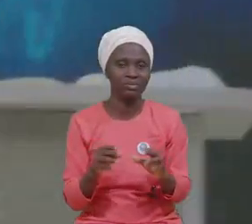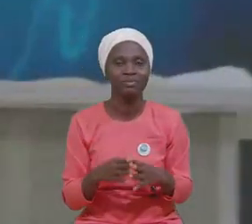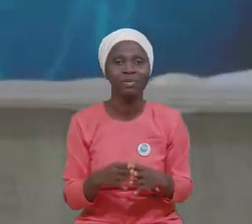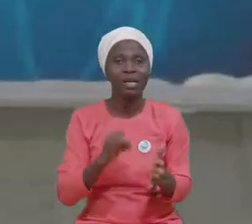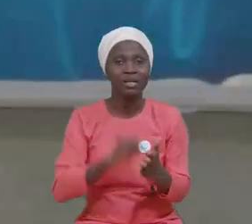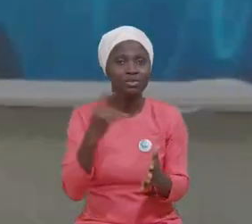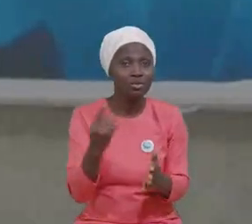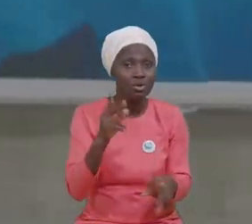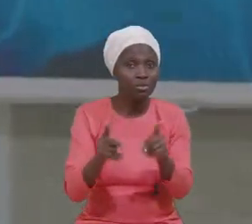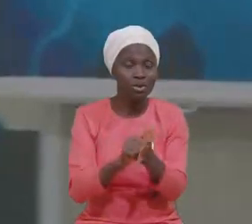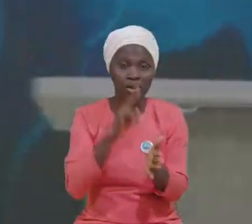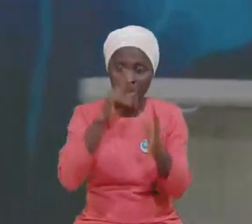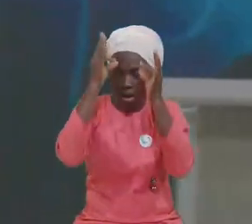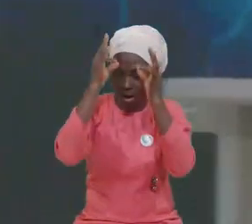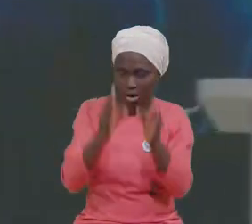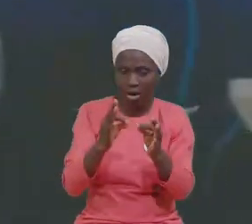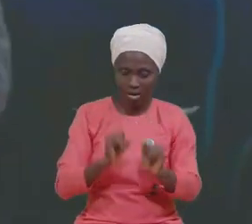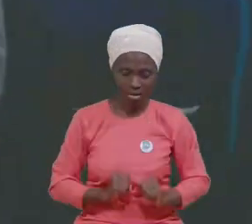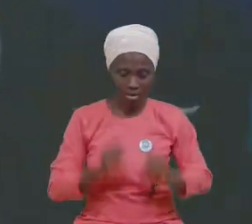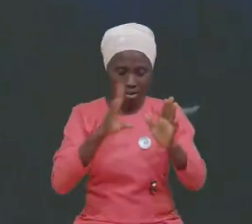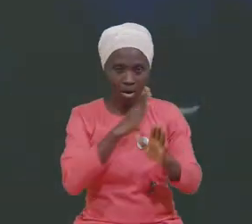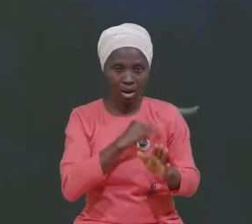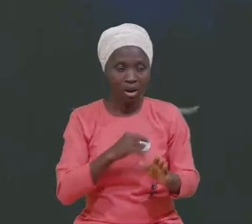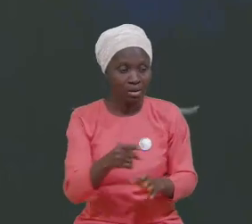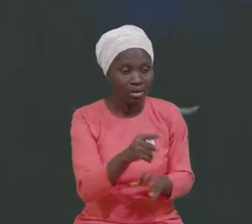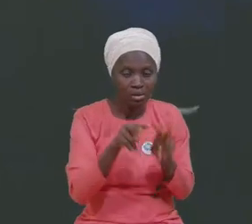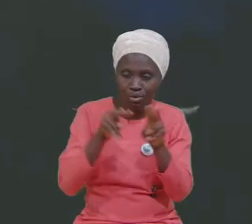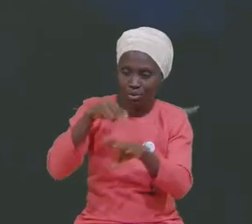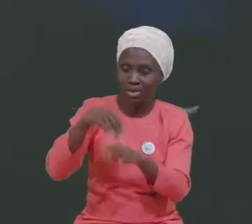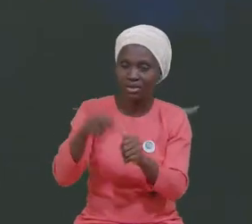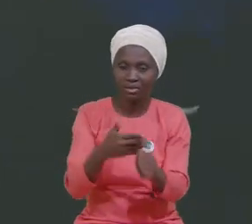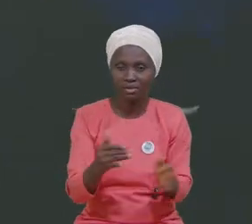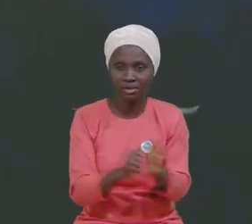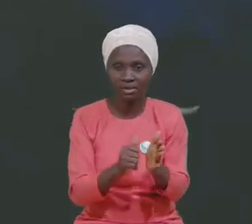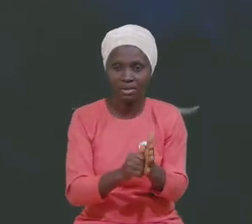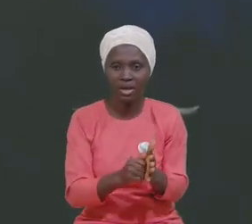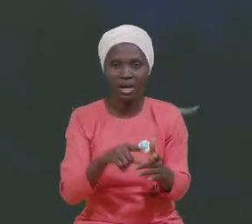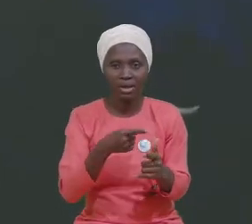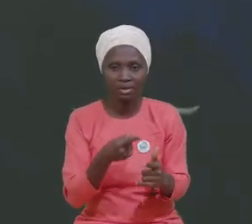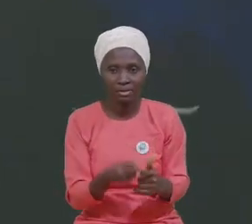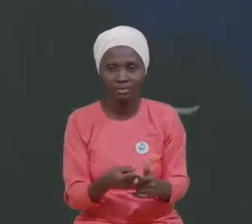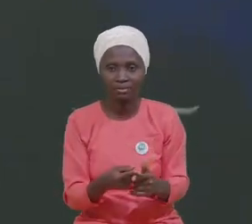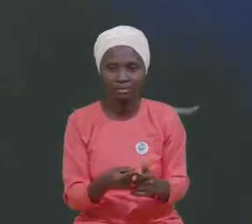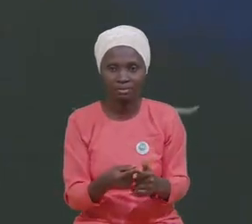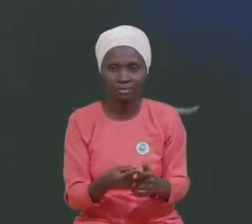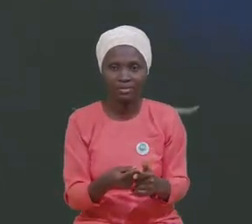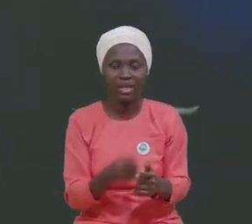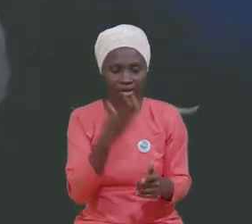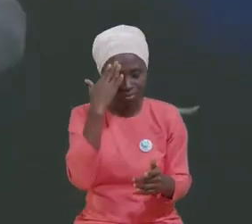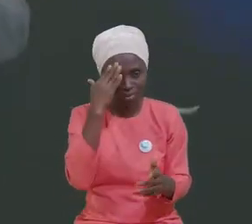C'est ceux-là qui sont délibérés, qui sont diligents et qui examinent tout et